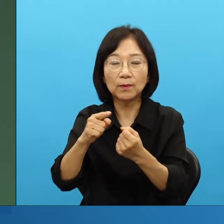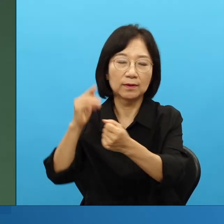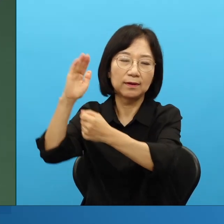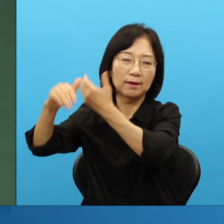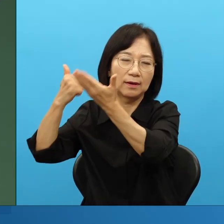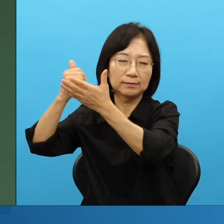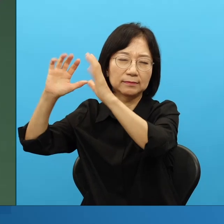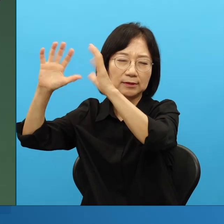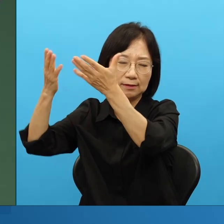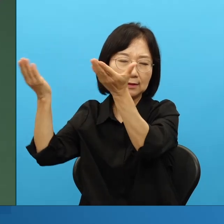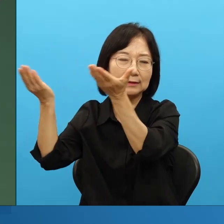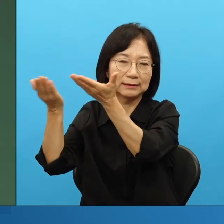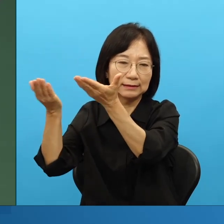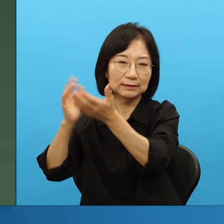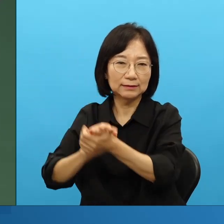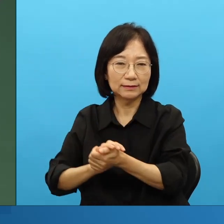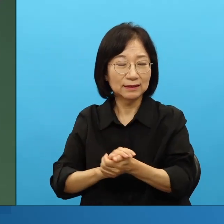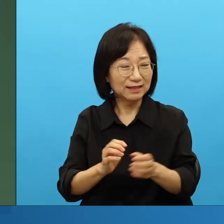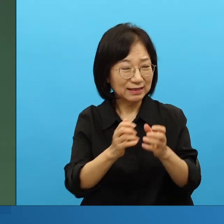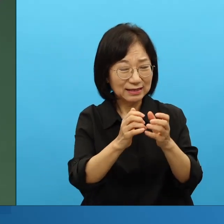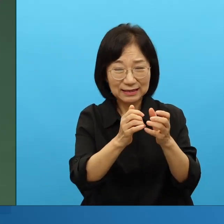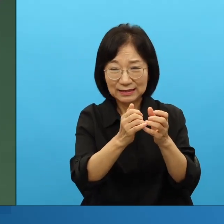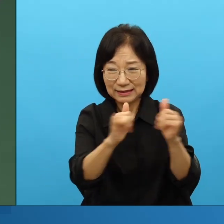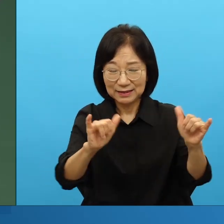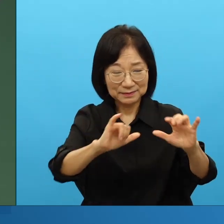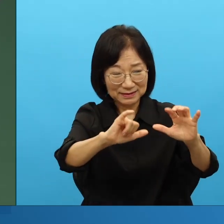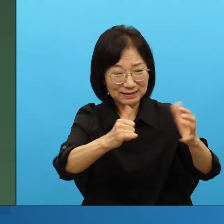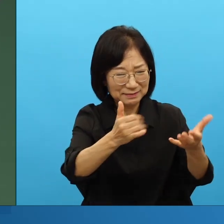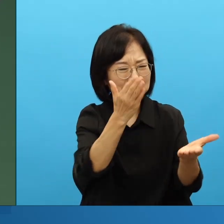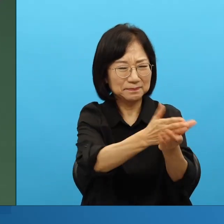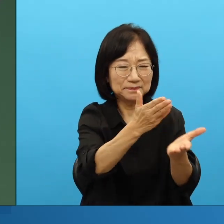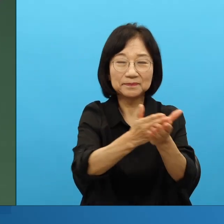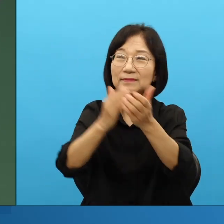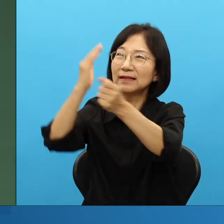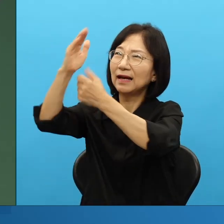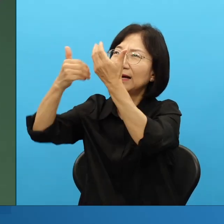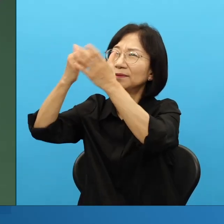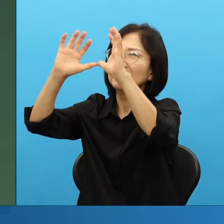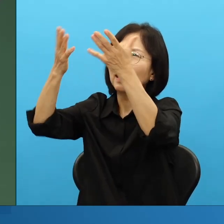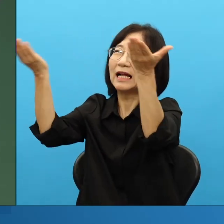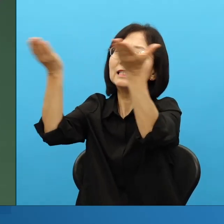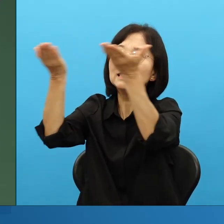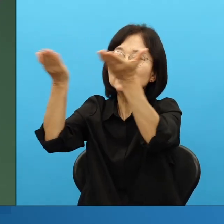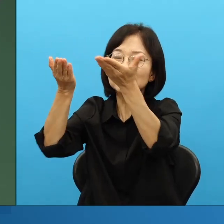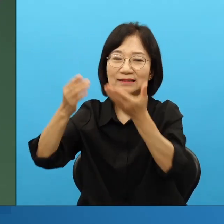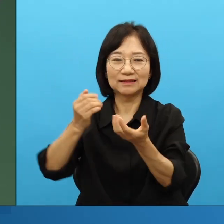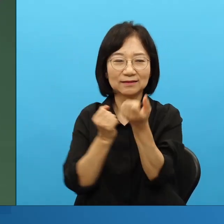예수在共生涯三年时期复活之后讲解。 너희들의 세계 말 그까지는 안 되니까 하나님 나라의 일.